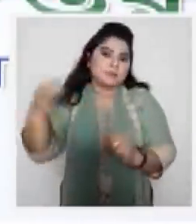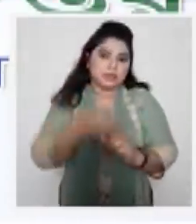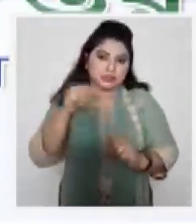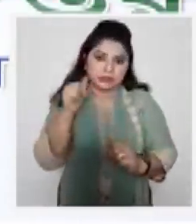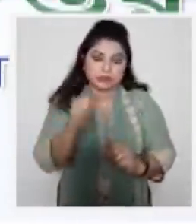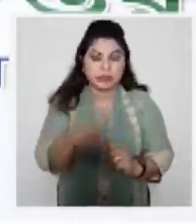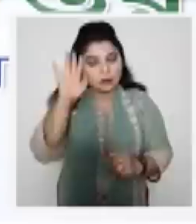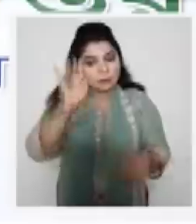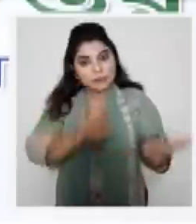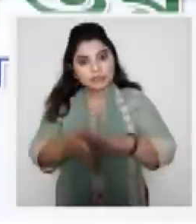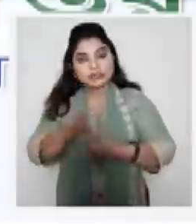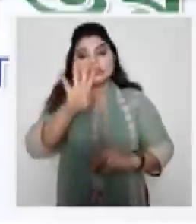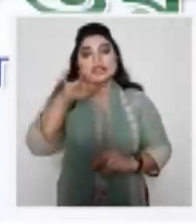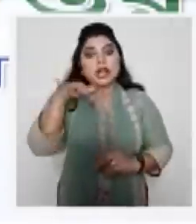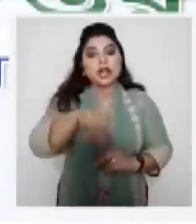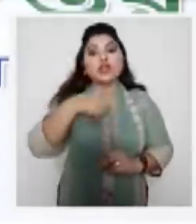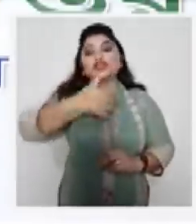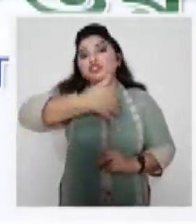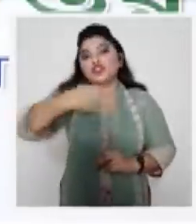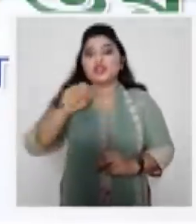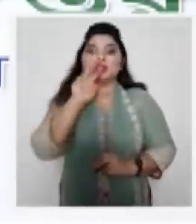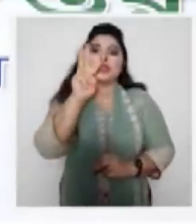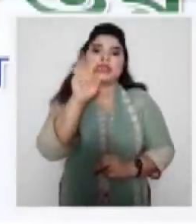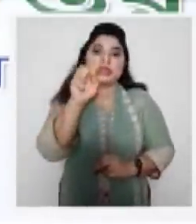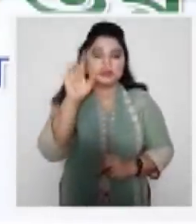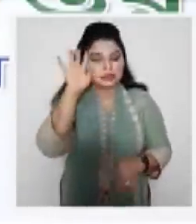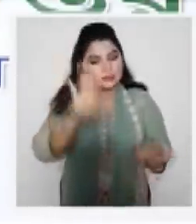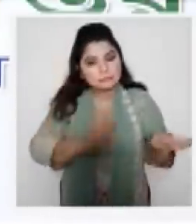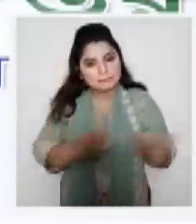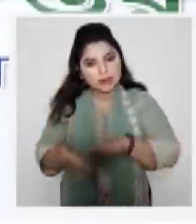24 ঘন্টায় বিশ্বে মৃত্যুবরণ করেছেন 4,281 জন এবং এ পর্যন্ত